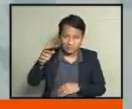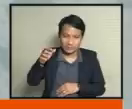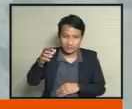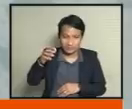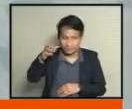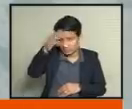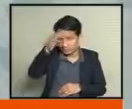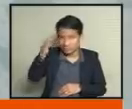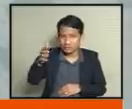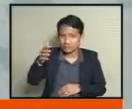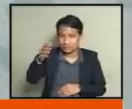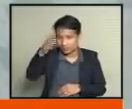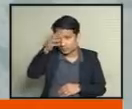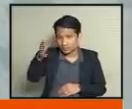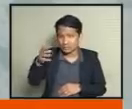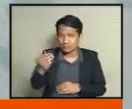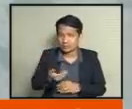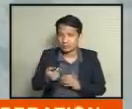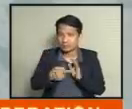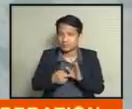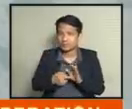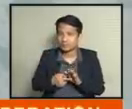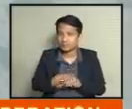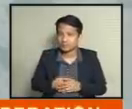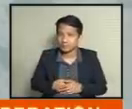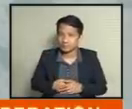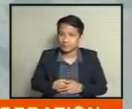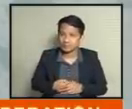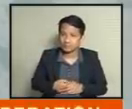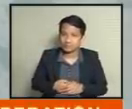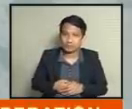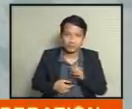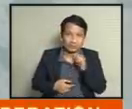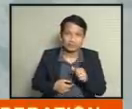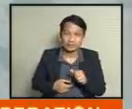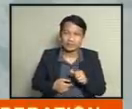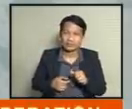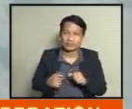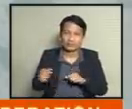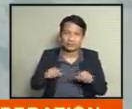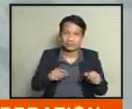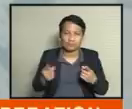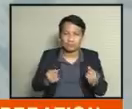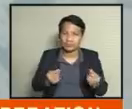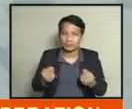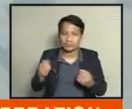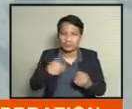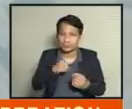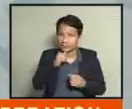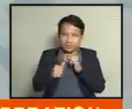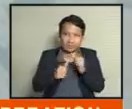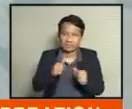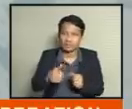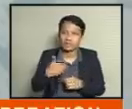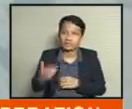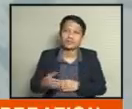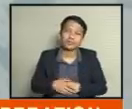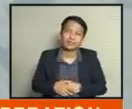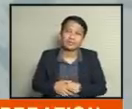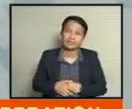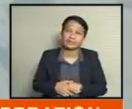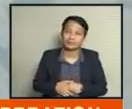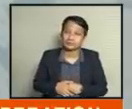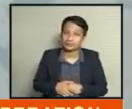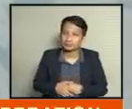Wala na pong sinabi dahil kuhuli na po siya sa akto. Hindi na pumalag. Hindi na pumalag. Buti naman, akala ko tangging kamatayan.